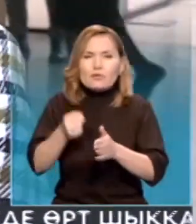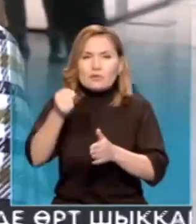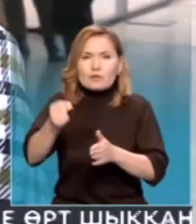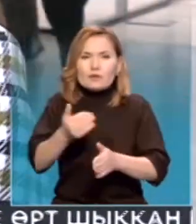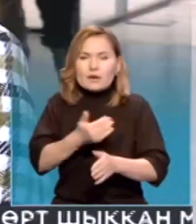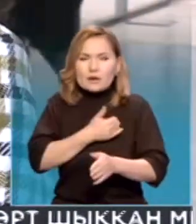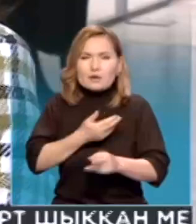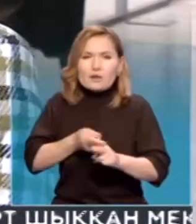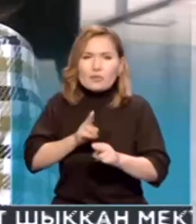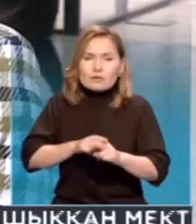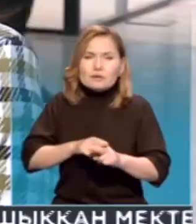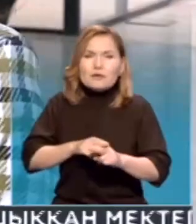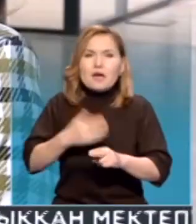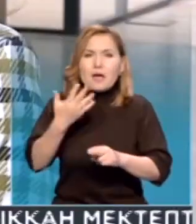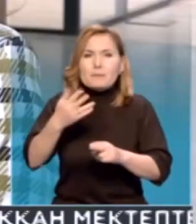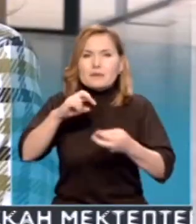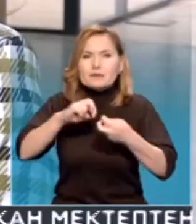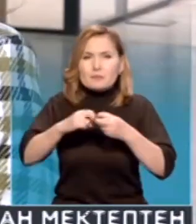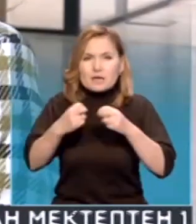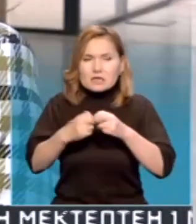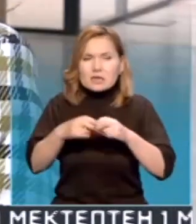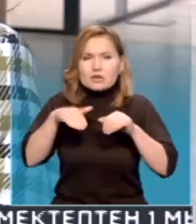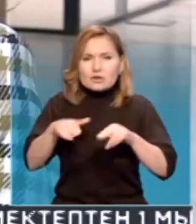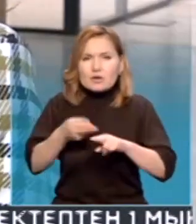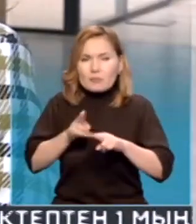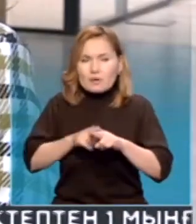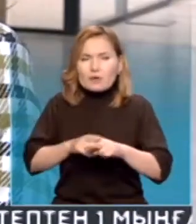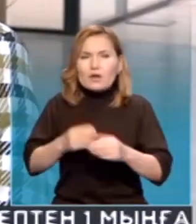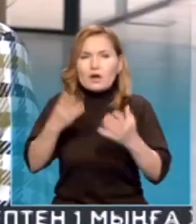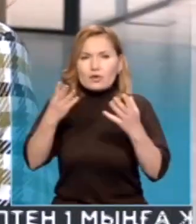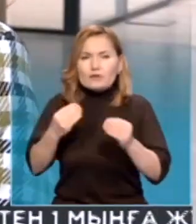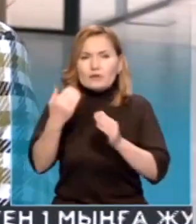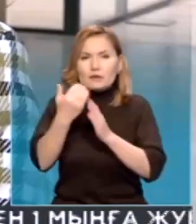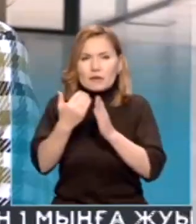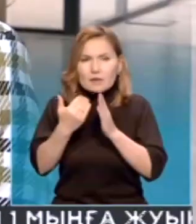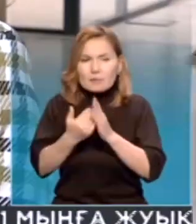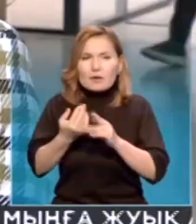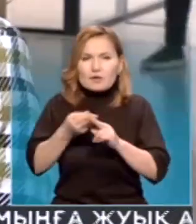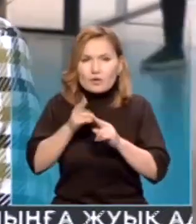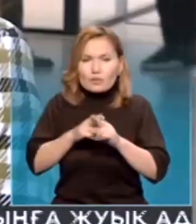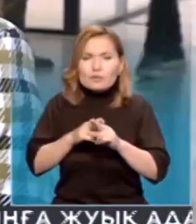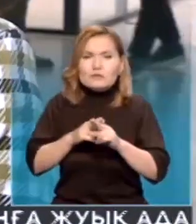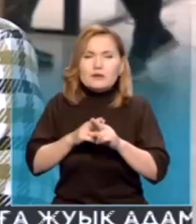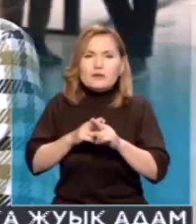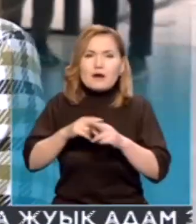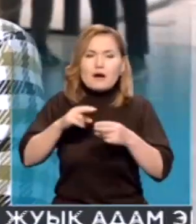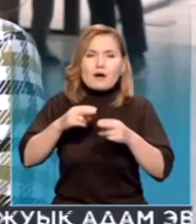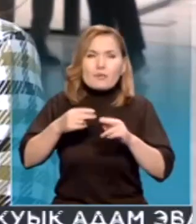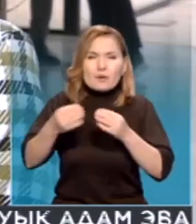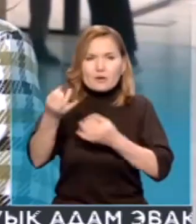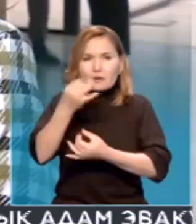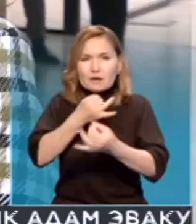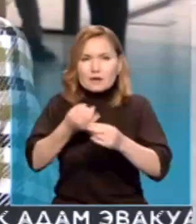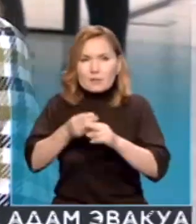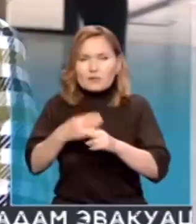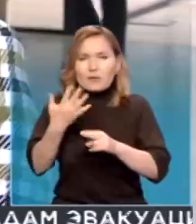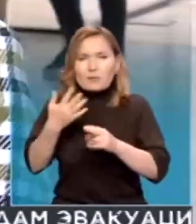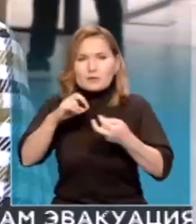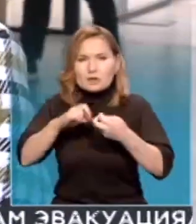жылдардағы зерттеулік осы 5 мәселенің өзекті екенін, күн тәртібінен өзгермегенін көрсетіп отыр. Осы 5 мәселелердің